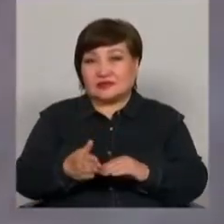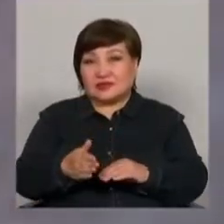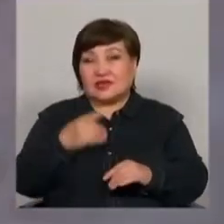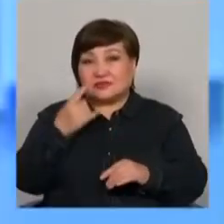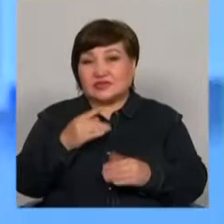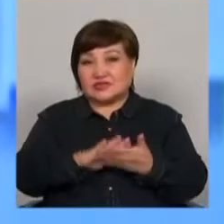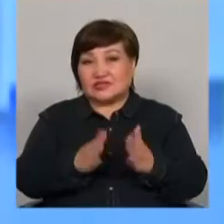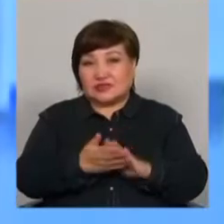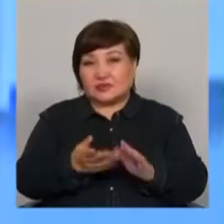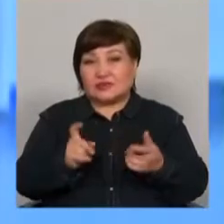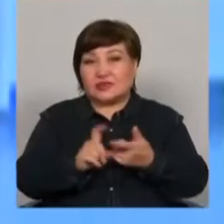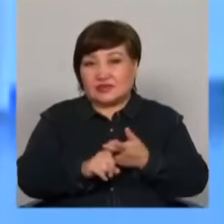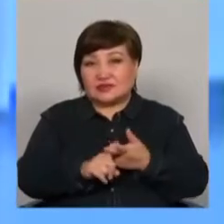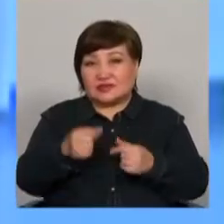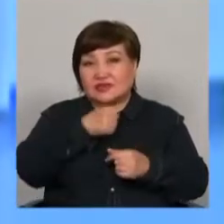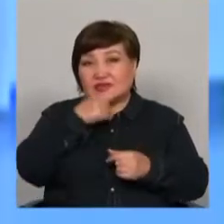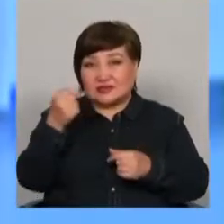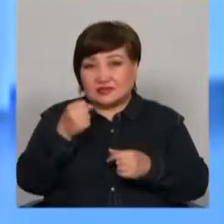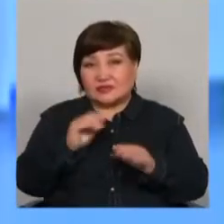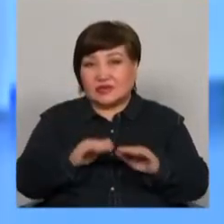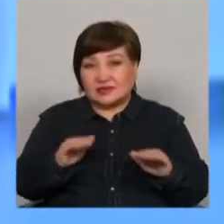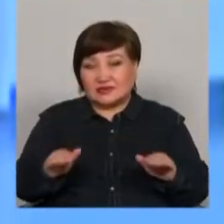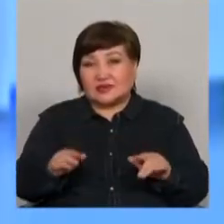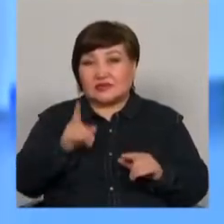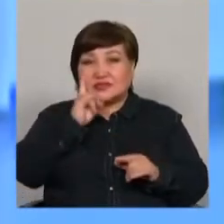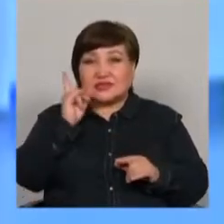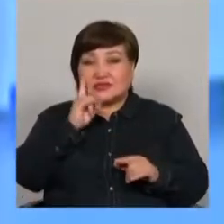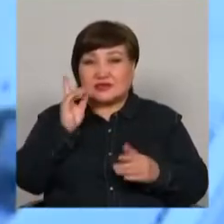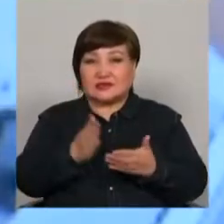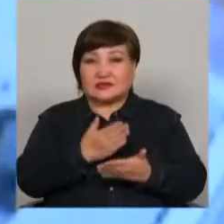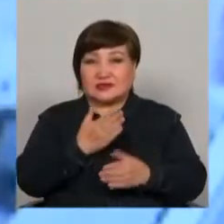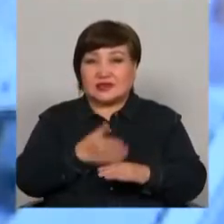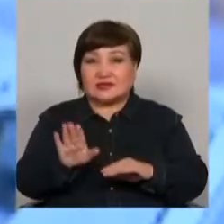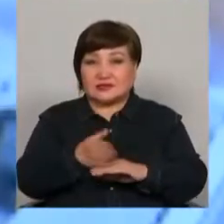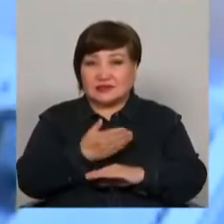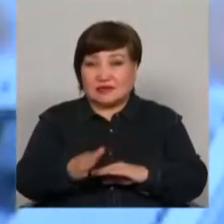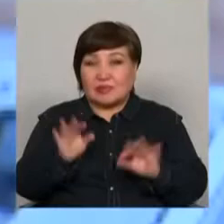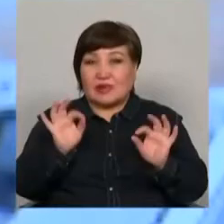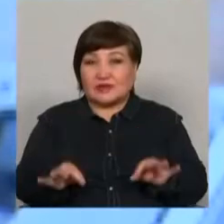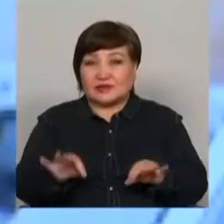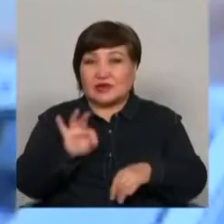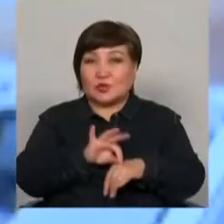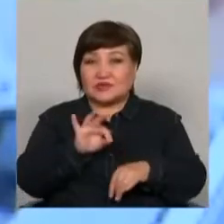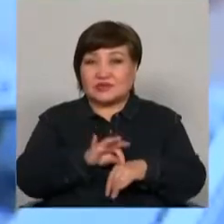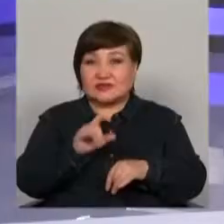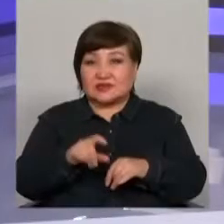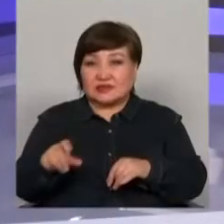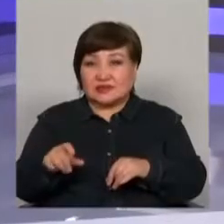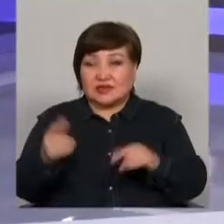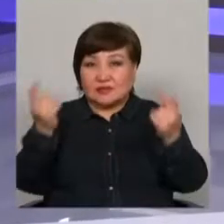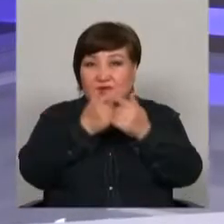байланысты да көбінесе ересек, жаңа репродуктивті жастар арасында. Әрине, ауырып жатқандардың енді мағлұматы